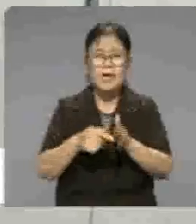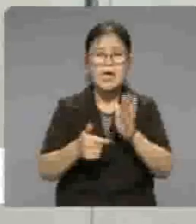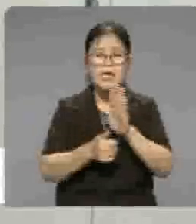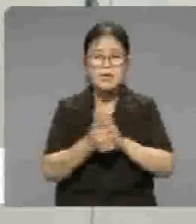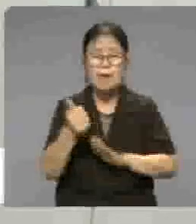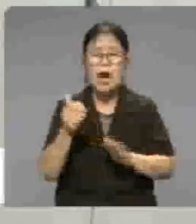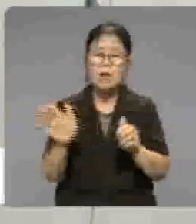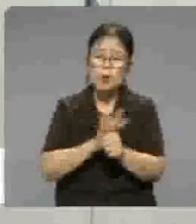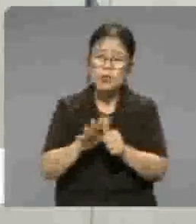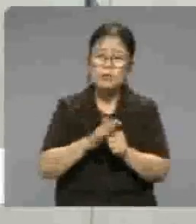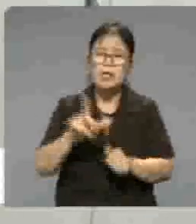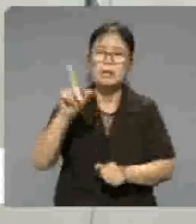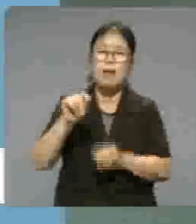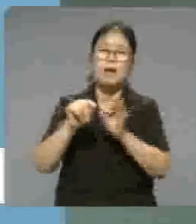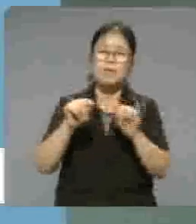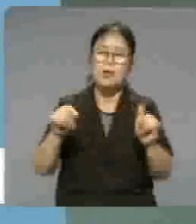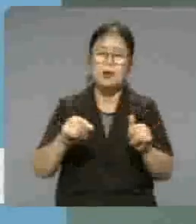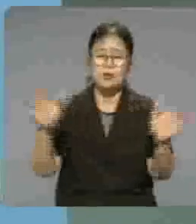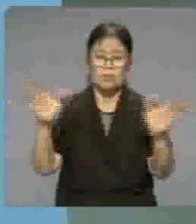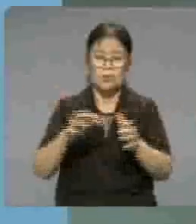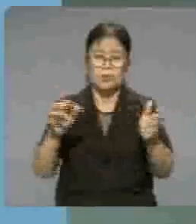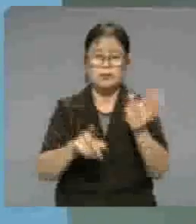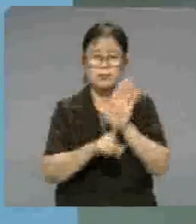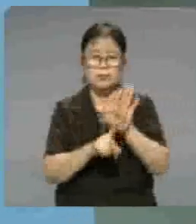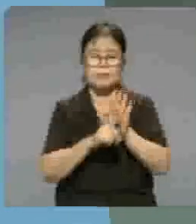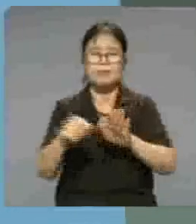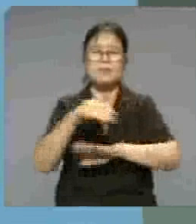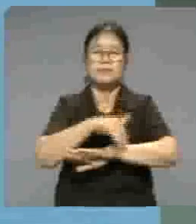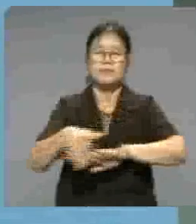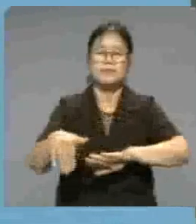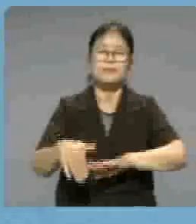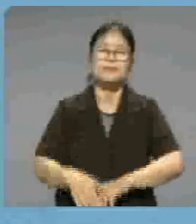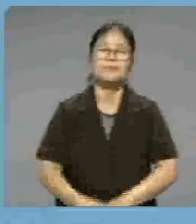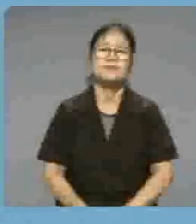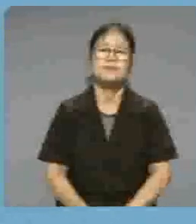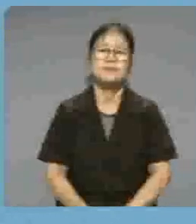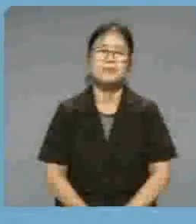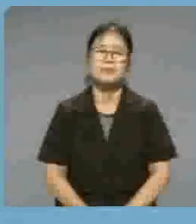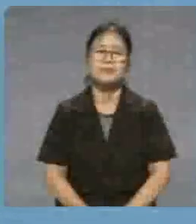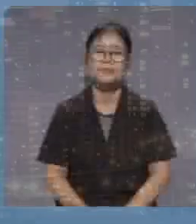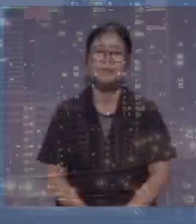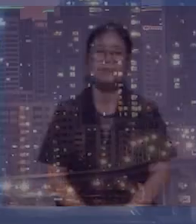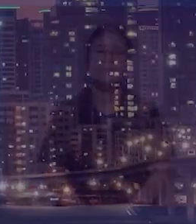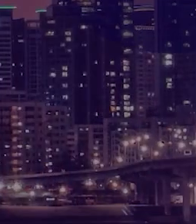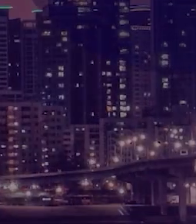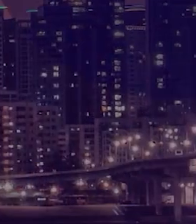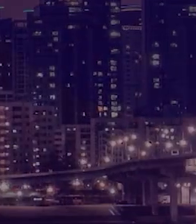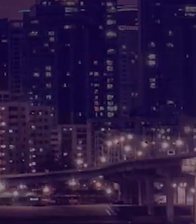희망보듬이 1만 명도 연말까지 모집할 계획입니다. OBS 뉴스 김대영입니다.